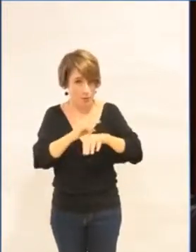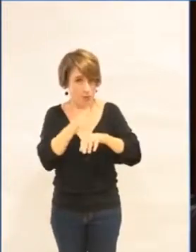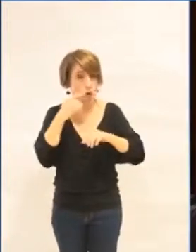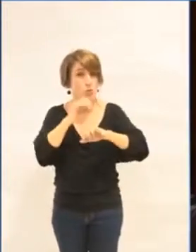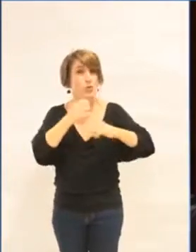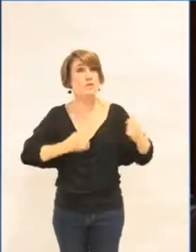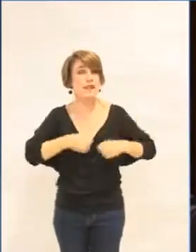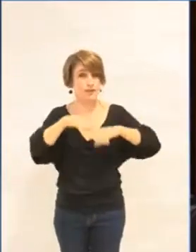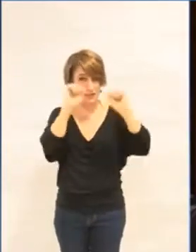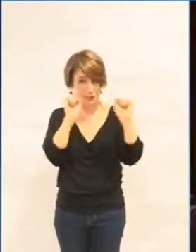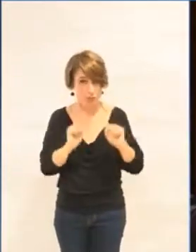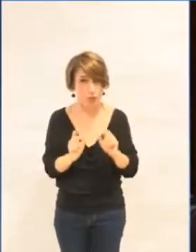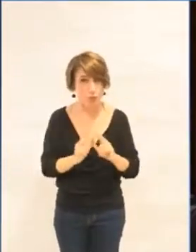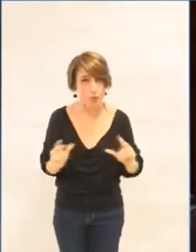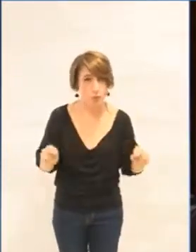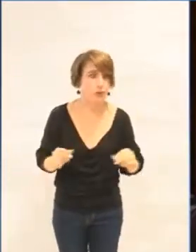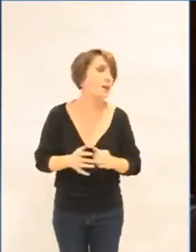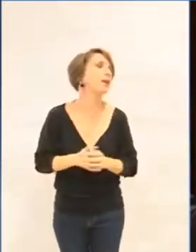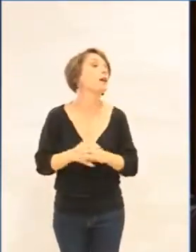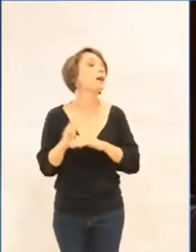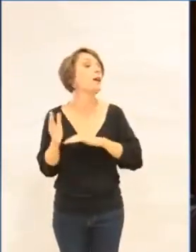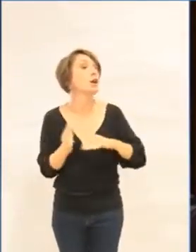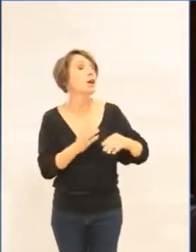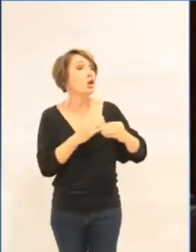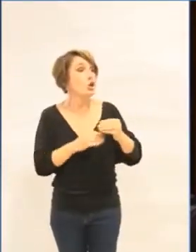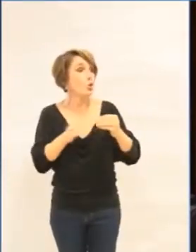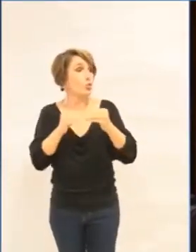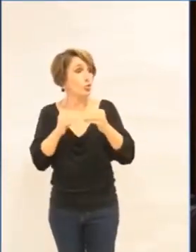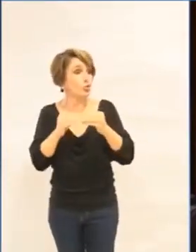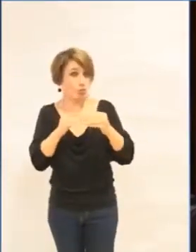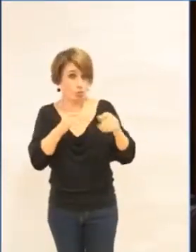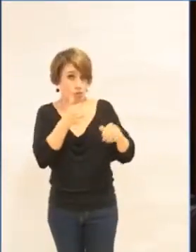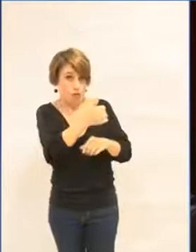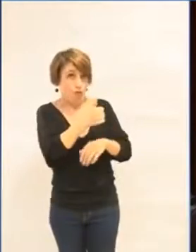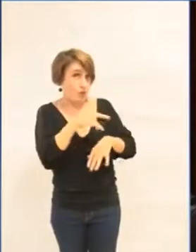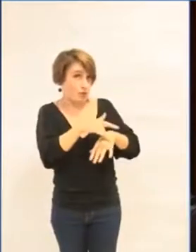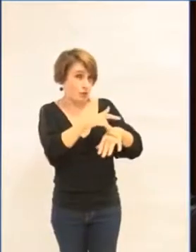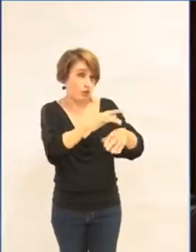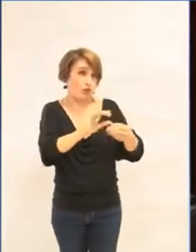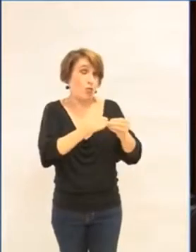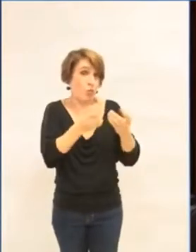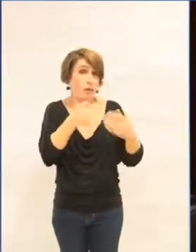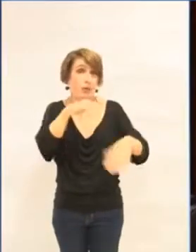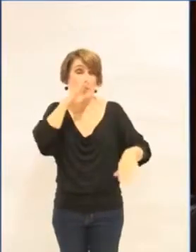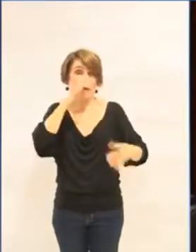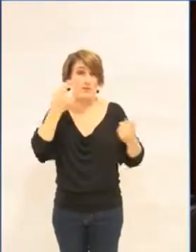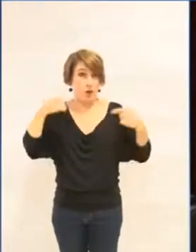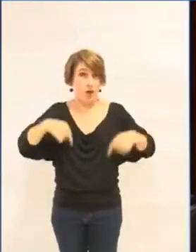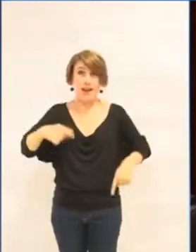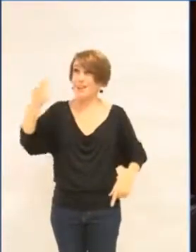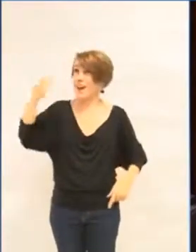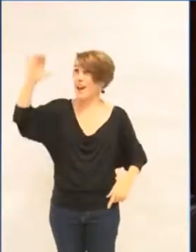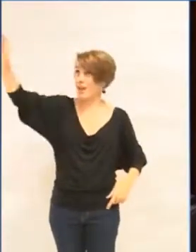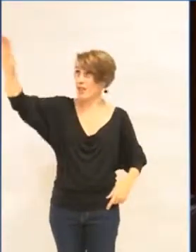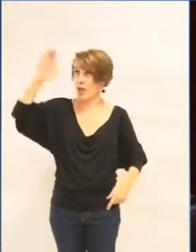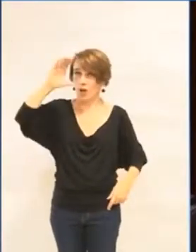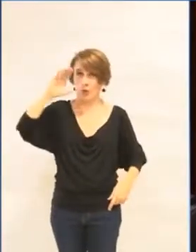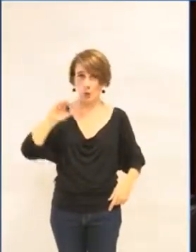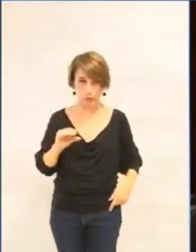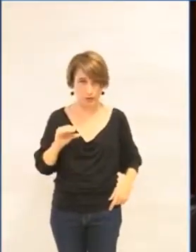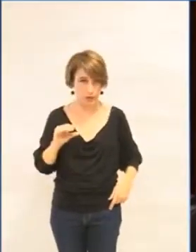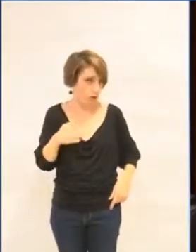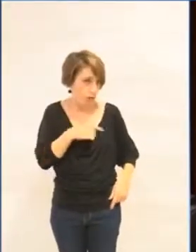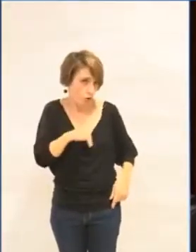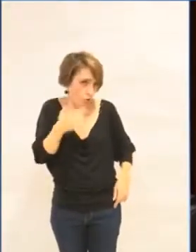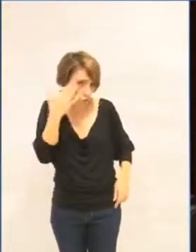les difficultés que vous avez objectivement rencontrées liées à la baisse des dotations de l'État, chose que nous n'avons jamais contestée